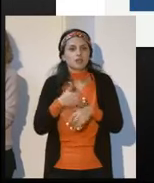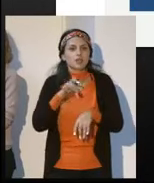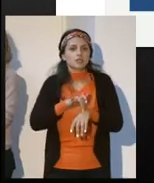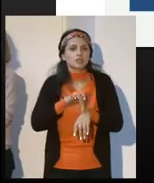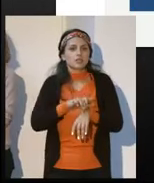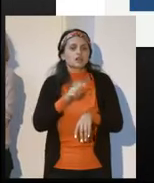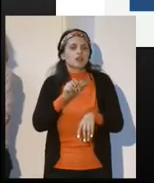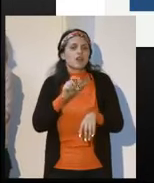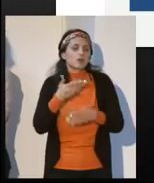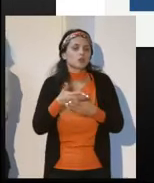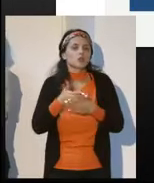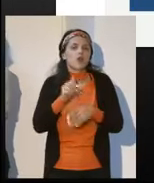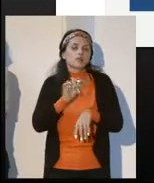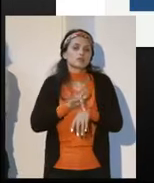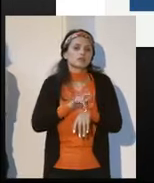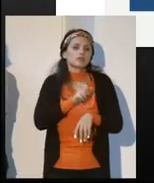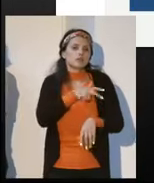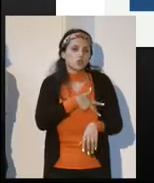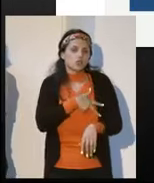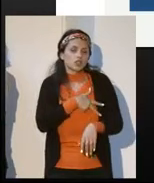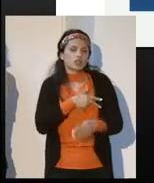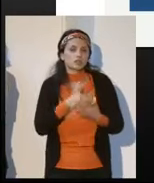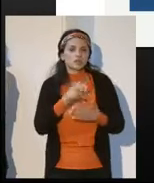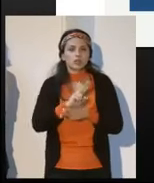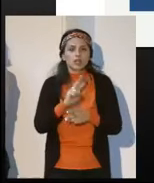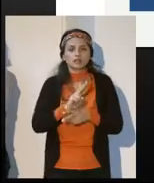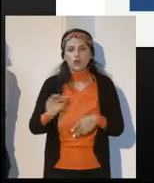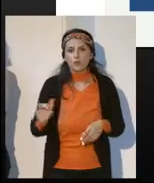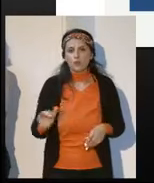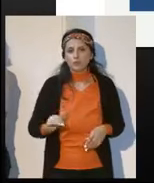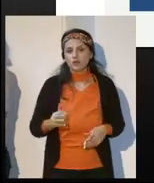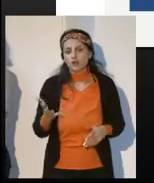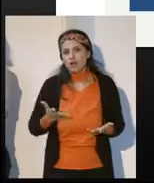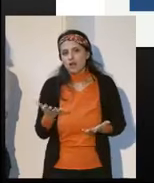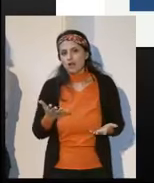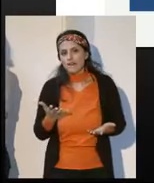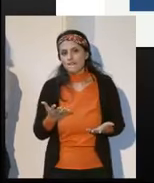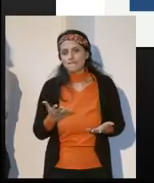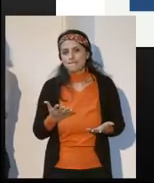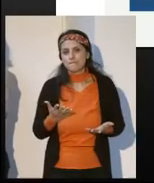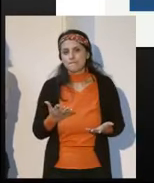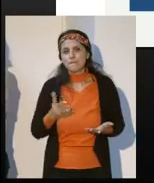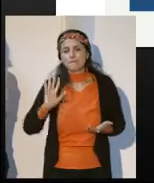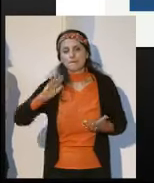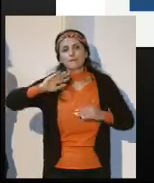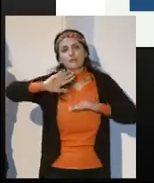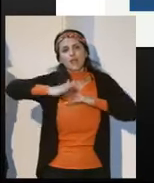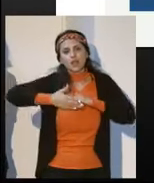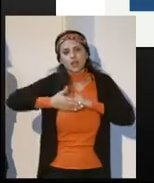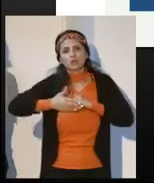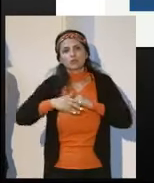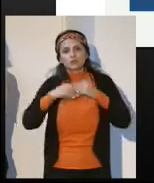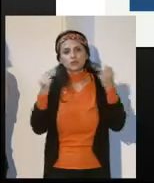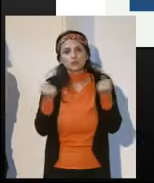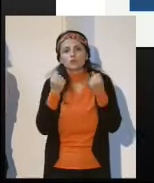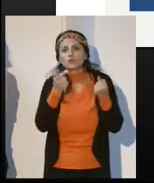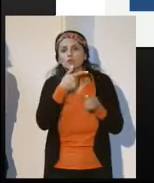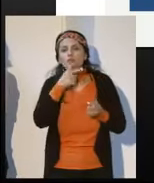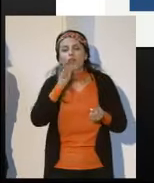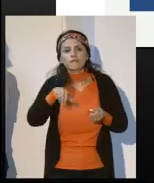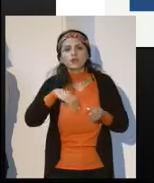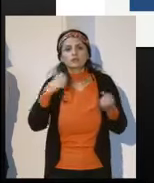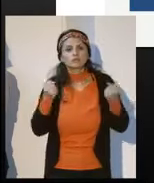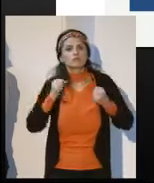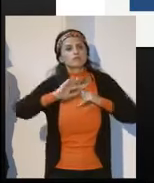asistenta sociala si protectia copilului care sau alăturat acestui efort acolo unde stau